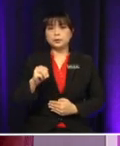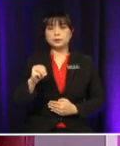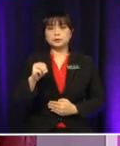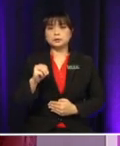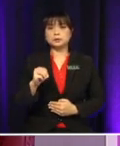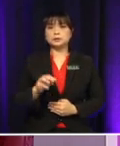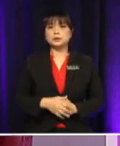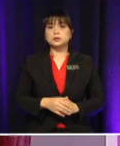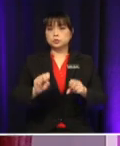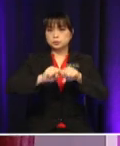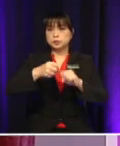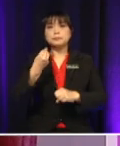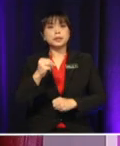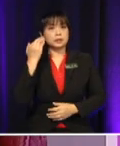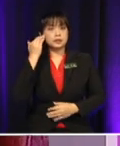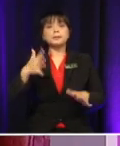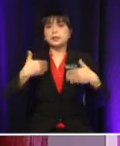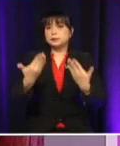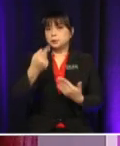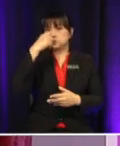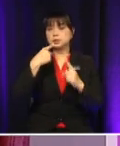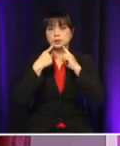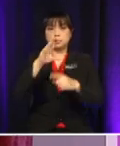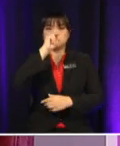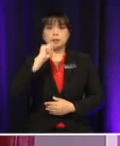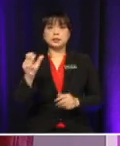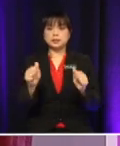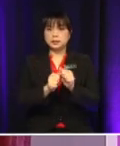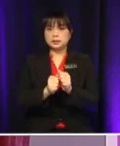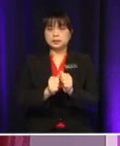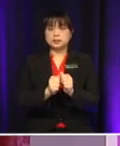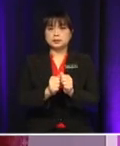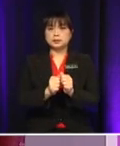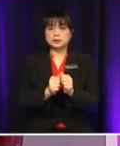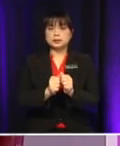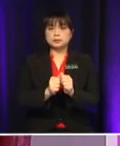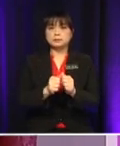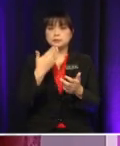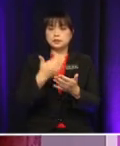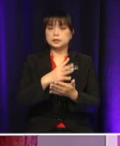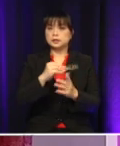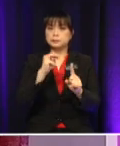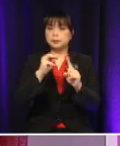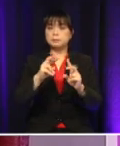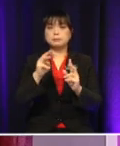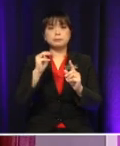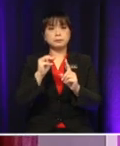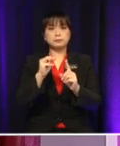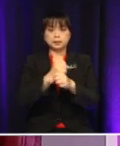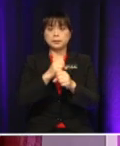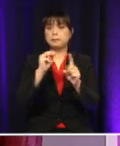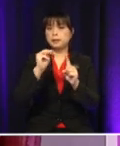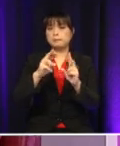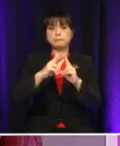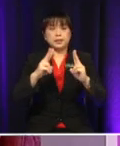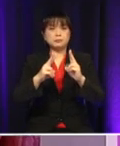supaya memberi tahu bagaimana untuk menjawab soal ini dengan dengan untuk mendapatkan yang paling maksimum lah pengetahuan